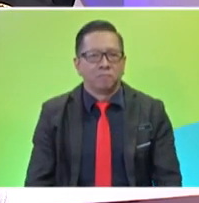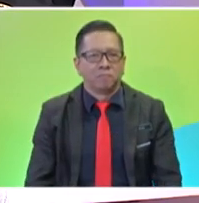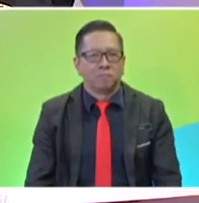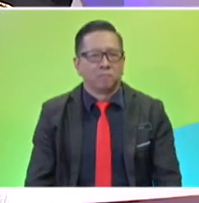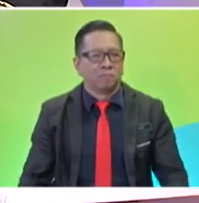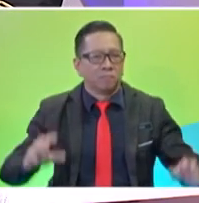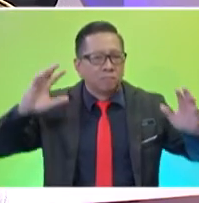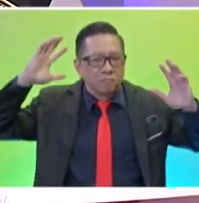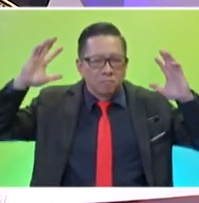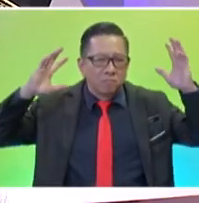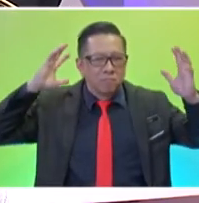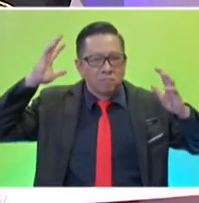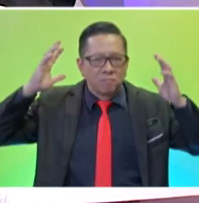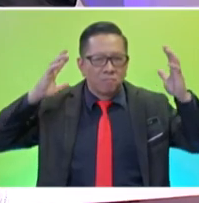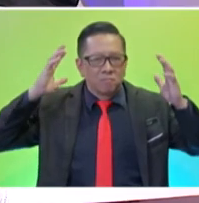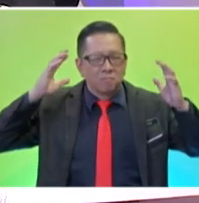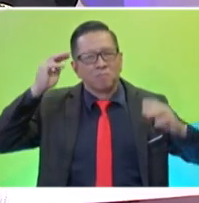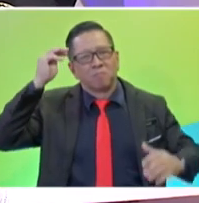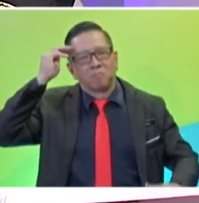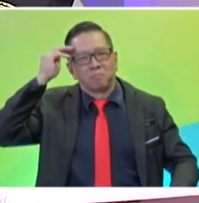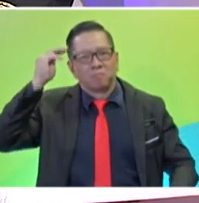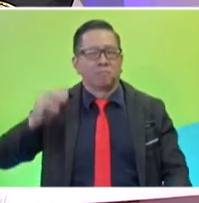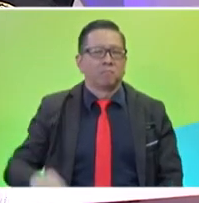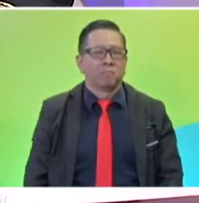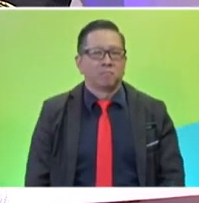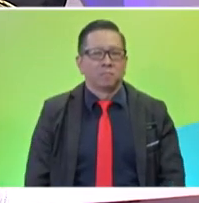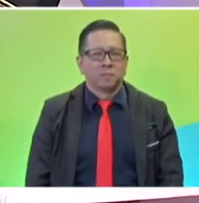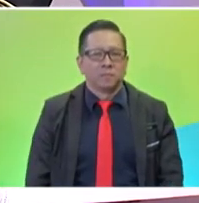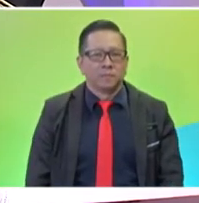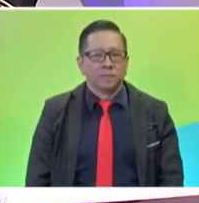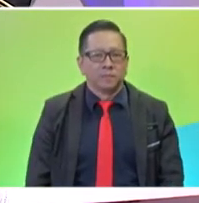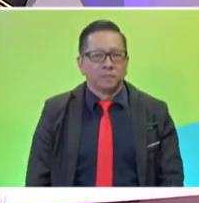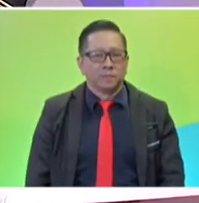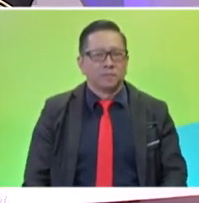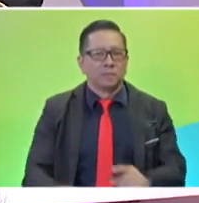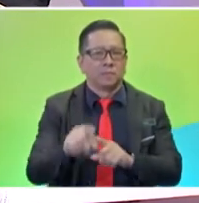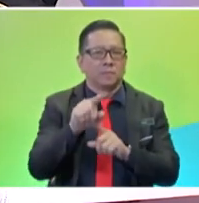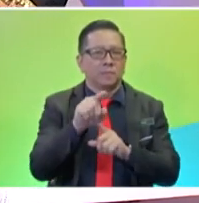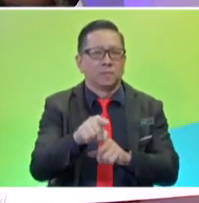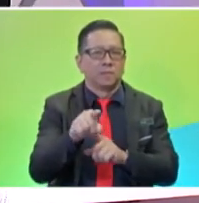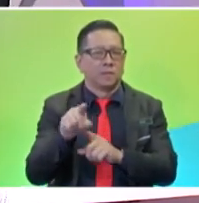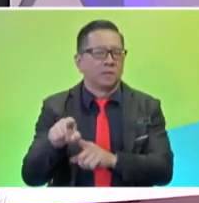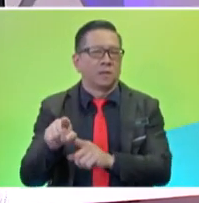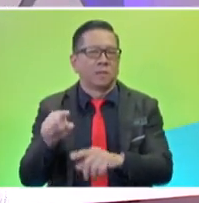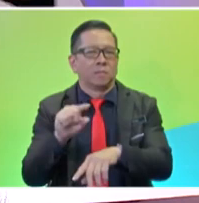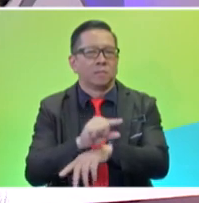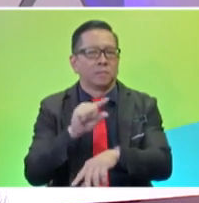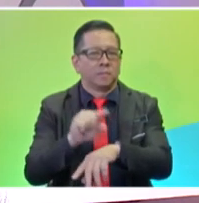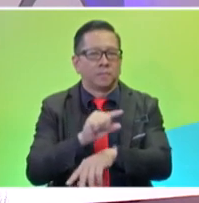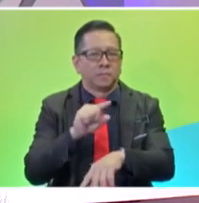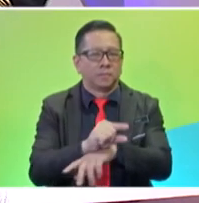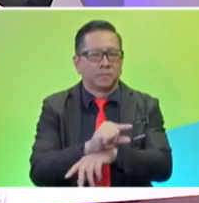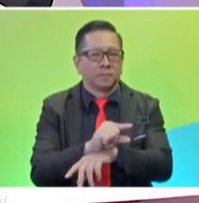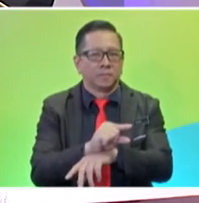penjajahan melalui mindai penjajahan Melalui aplikasi penjajahan melalui media